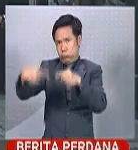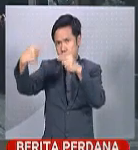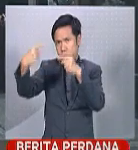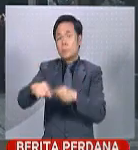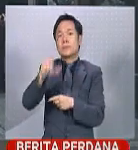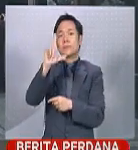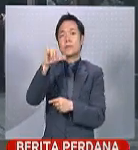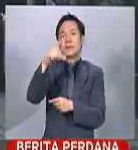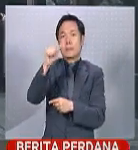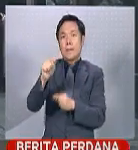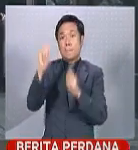bersambung